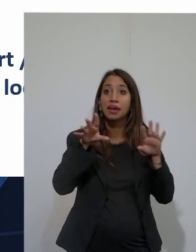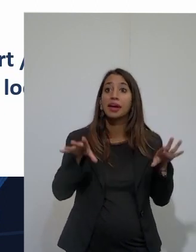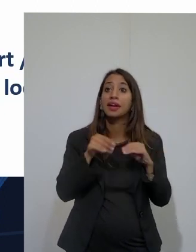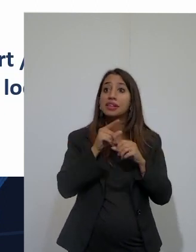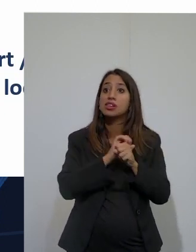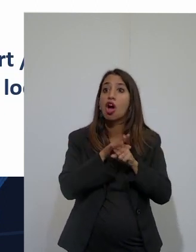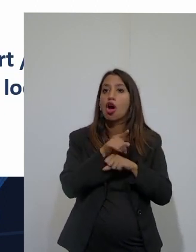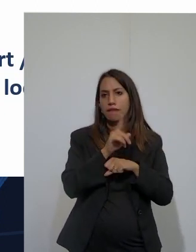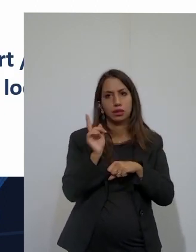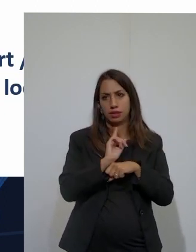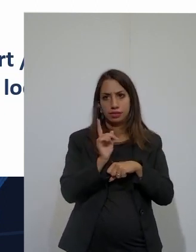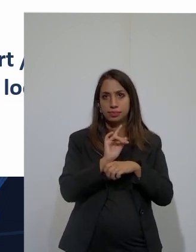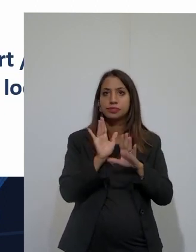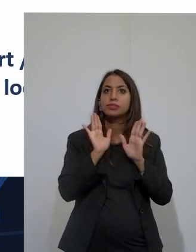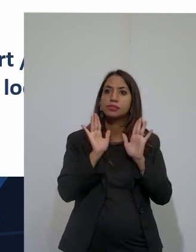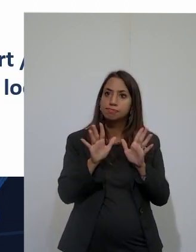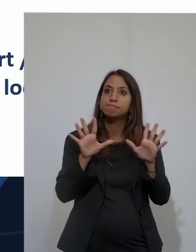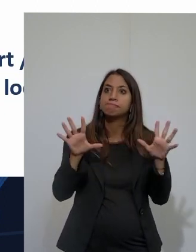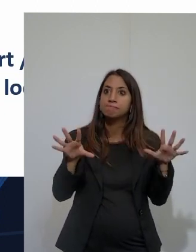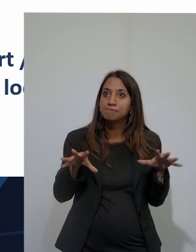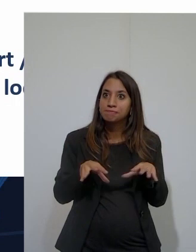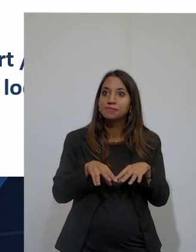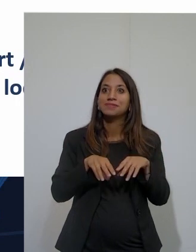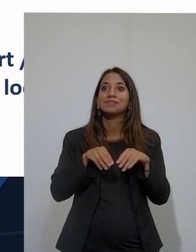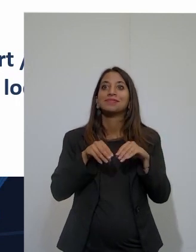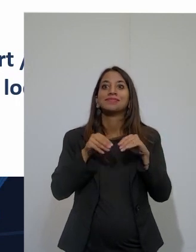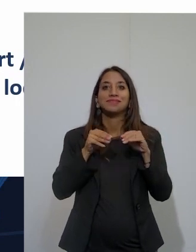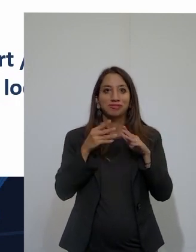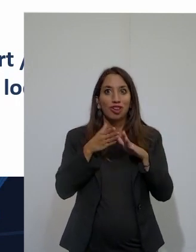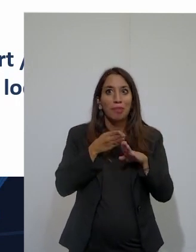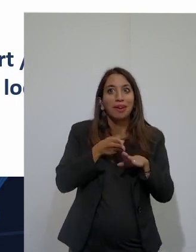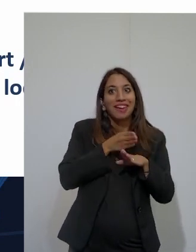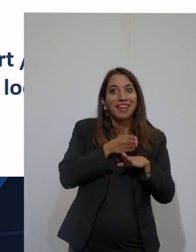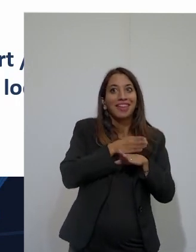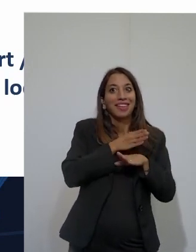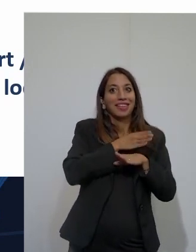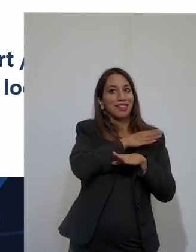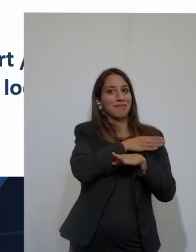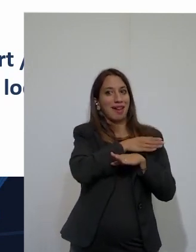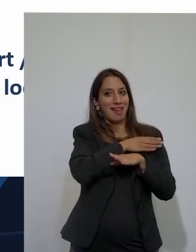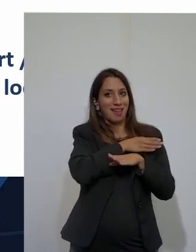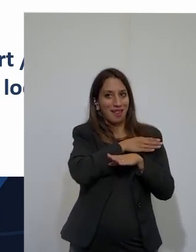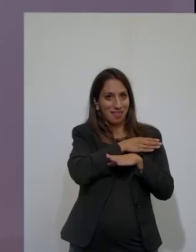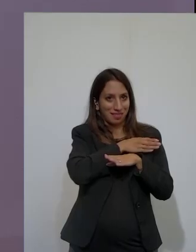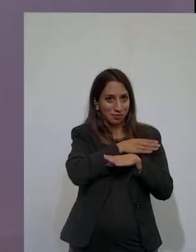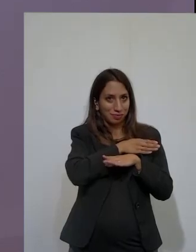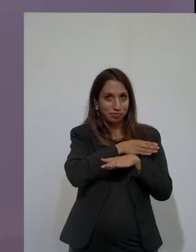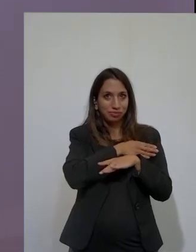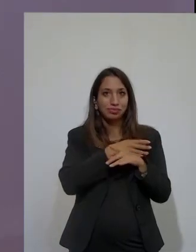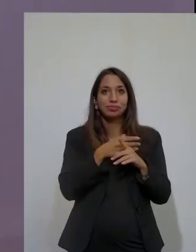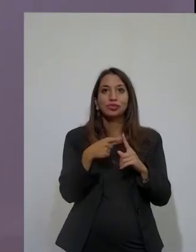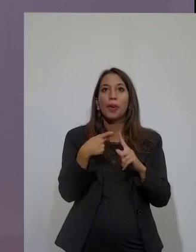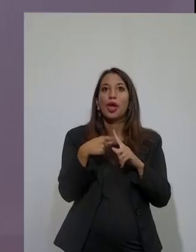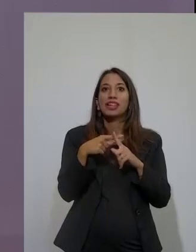Covid, ma inizia già molto tempo prima. Quindi le potenzialità